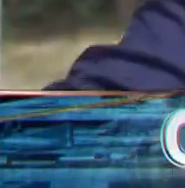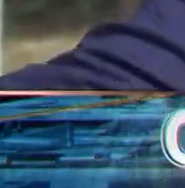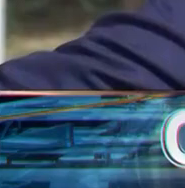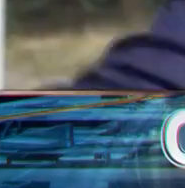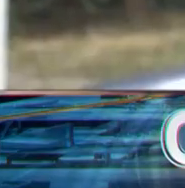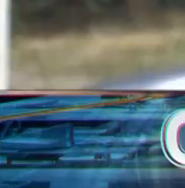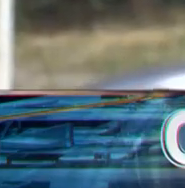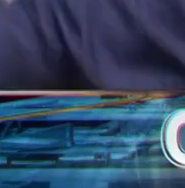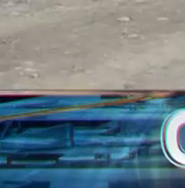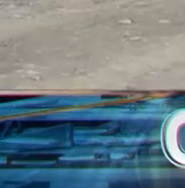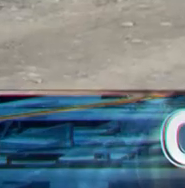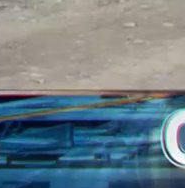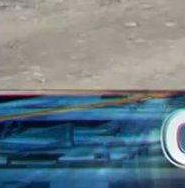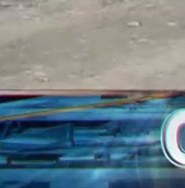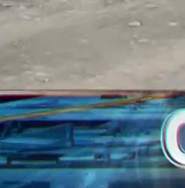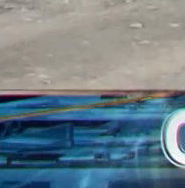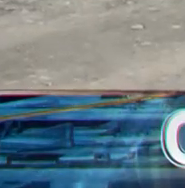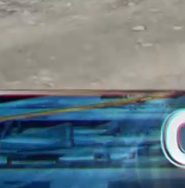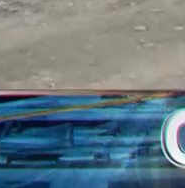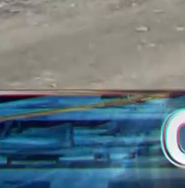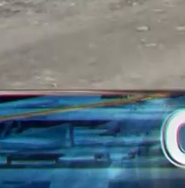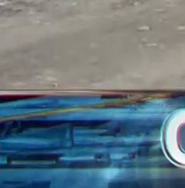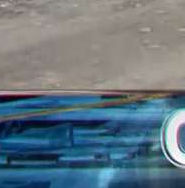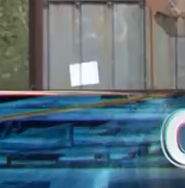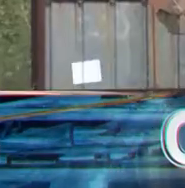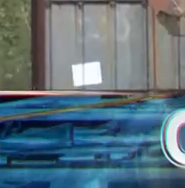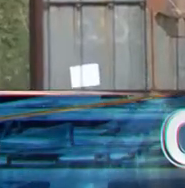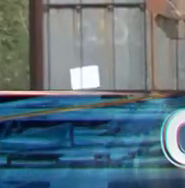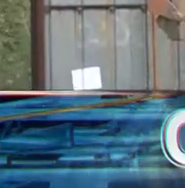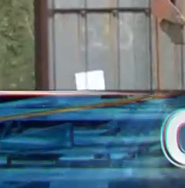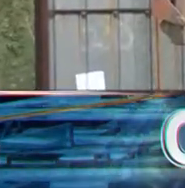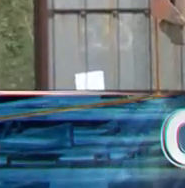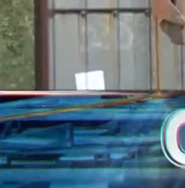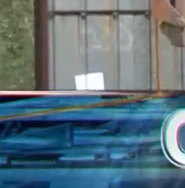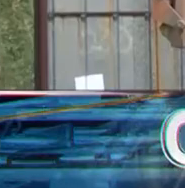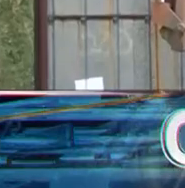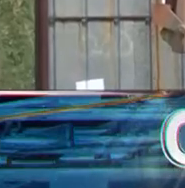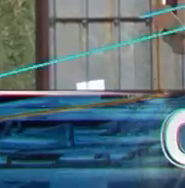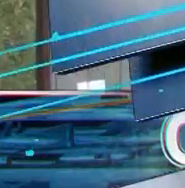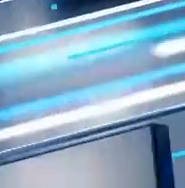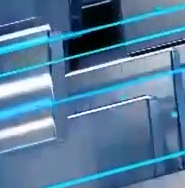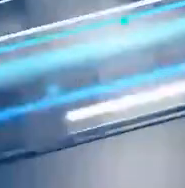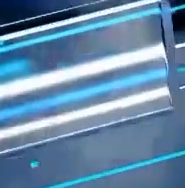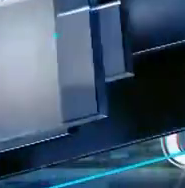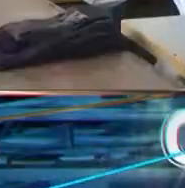Дорожная карта по Текелиски. 10 из 13 объектов срывают сроки сдачи.